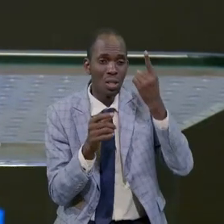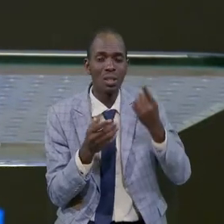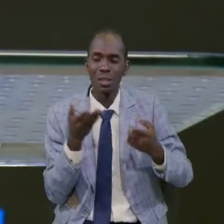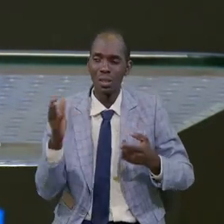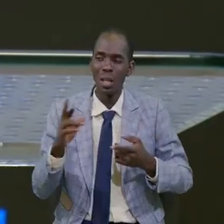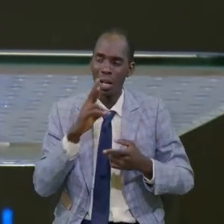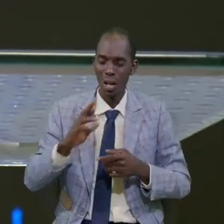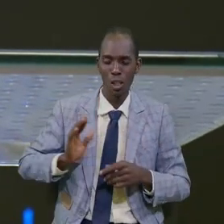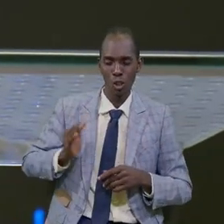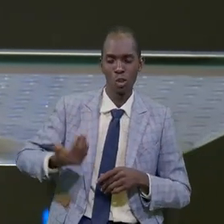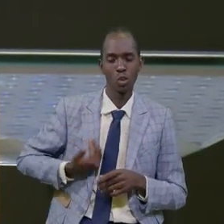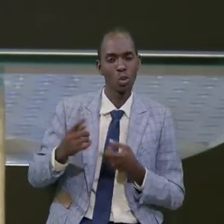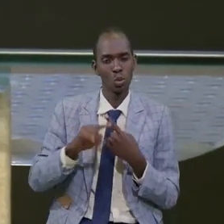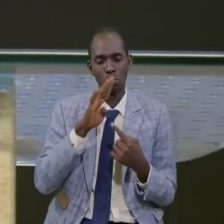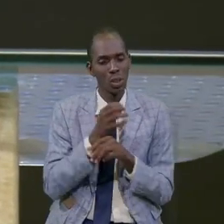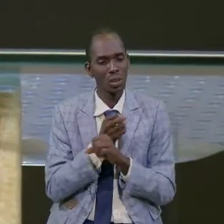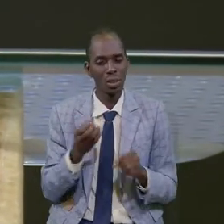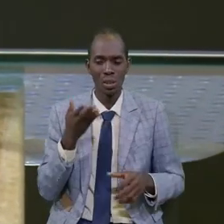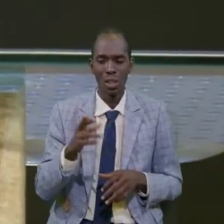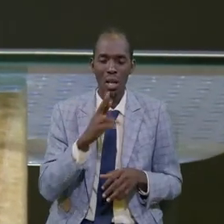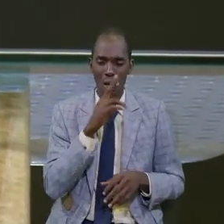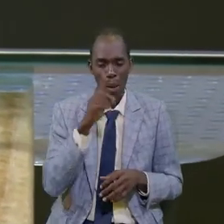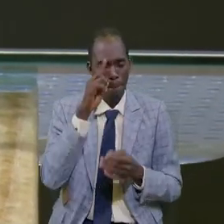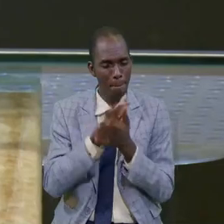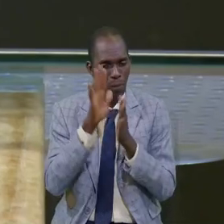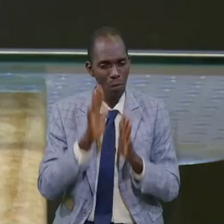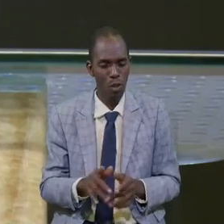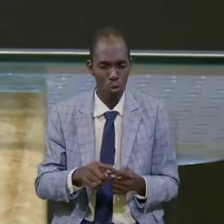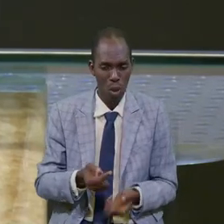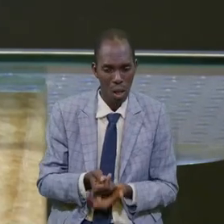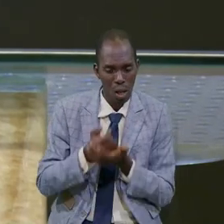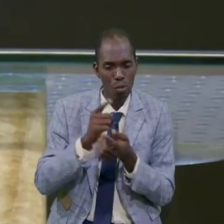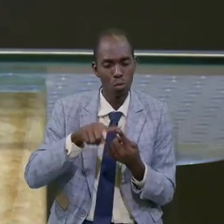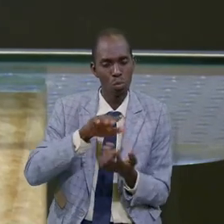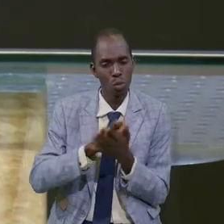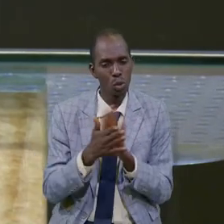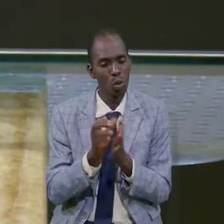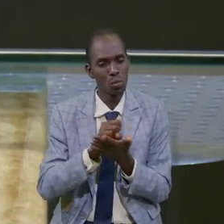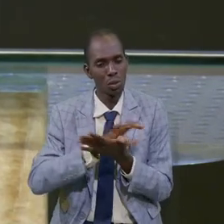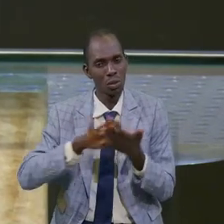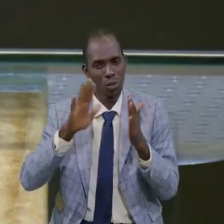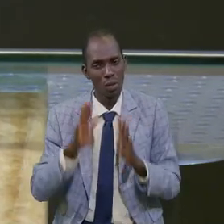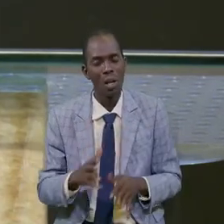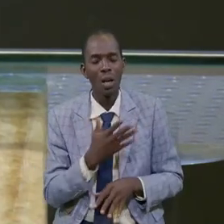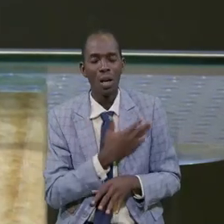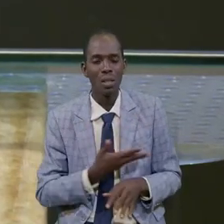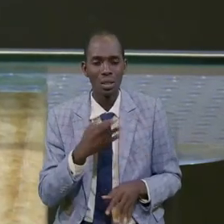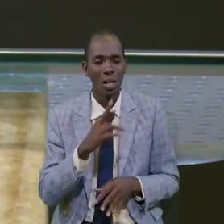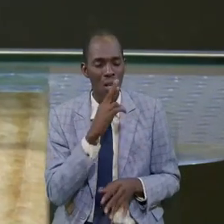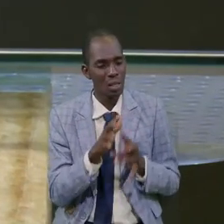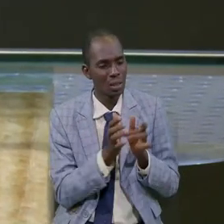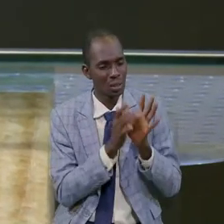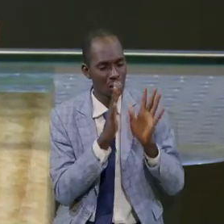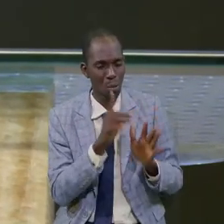il agit d'une manière débraillée. Mais il faut comprendre, il a des âmes à sauver, il a des âmes à être sanctifiées, il y a des croyants à préparer pour l'avènement